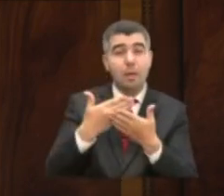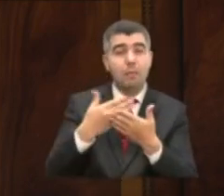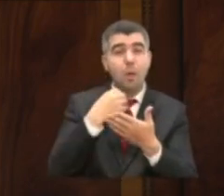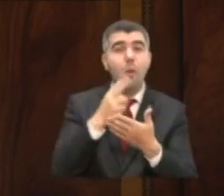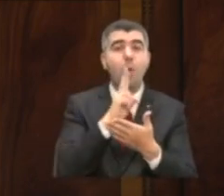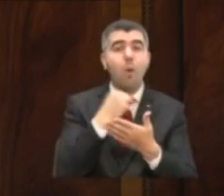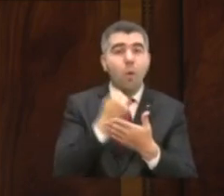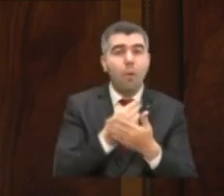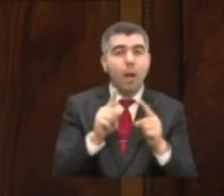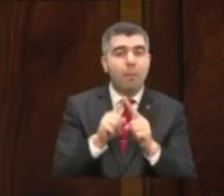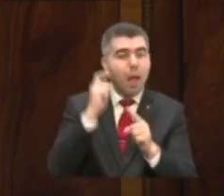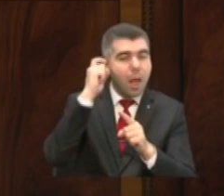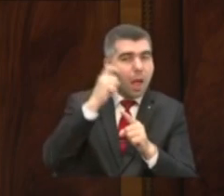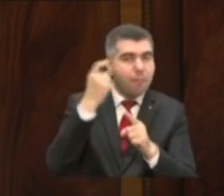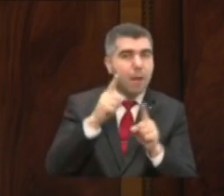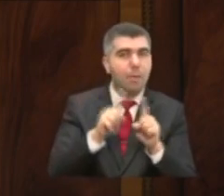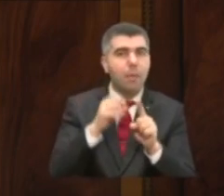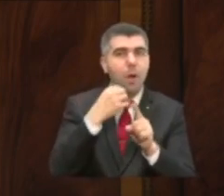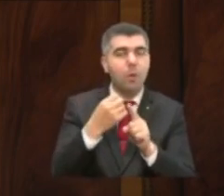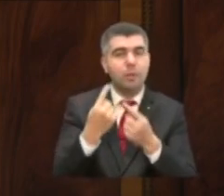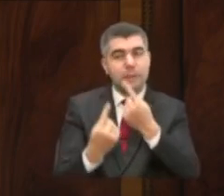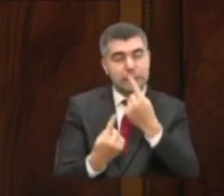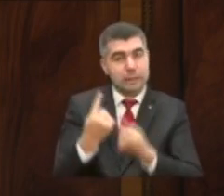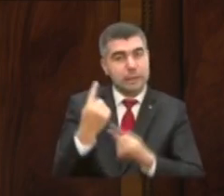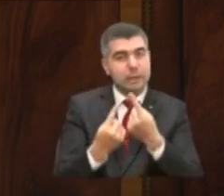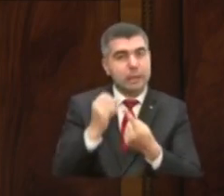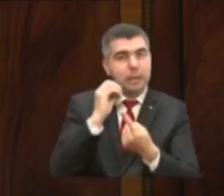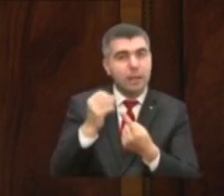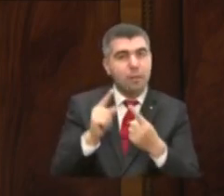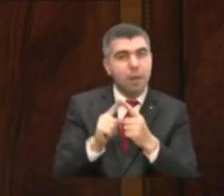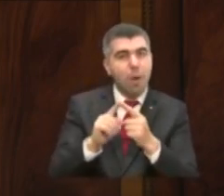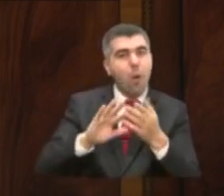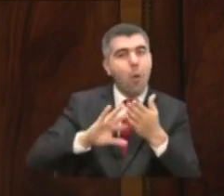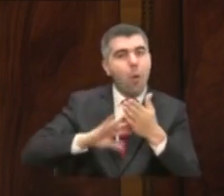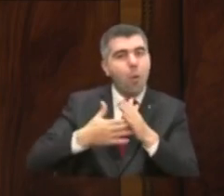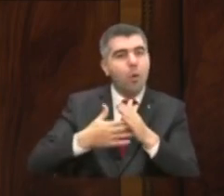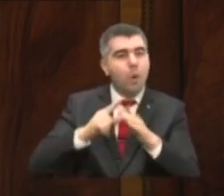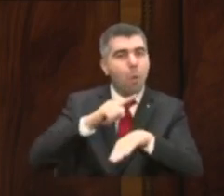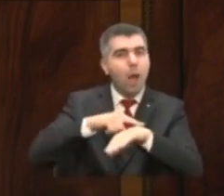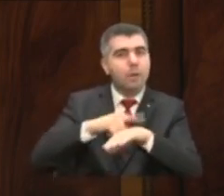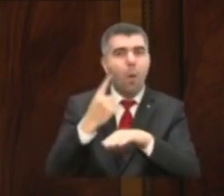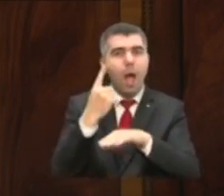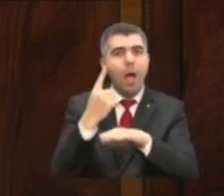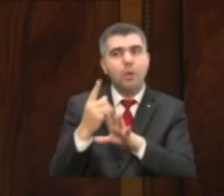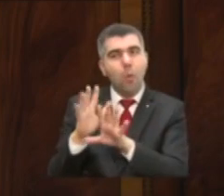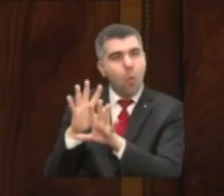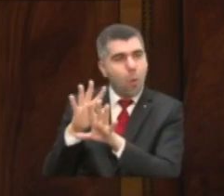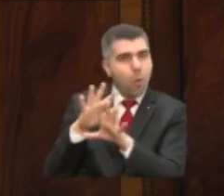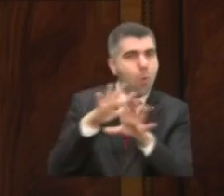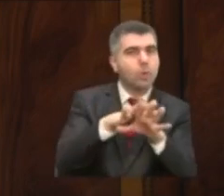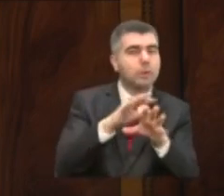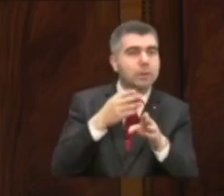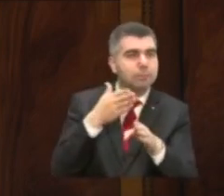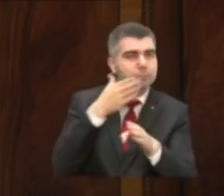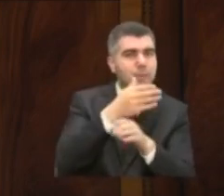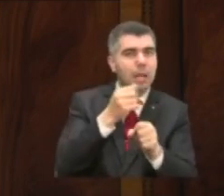الامن الطاقي، ما يوقعش ليها شي بيك واحد الذروه في استهلاك الطاقه اللي ما نقدش اولا ما